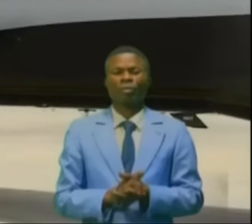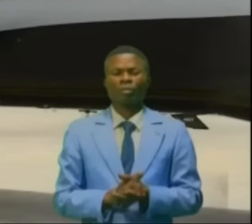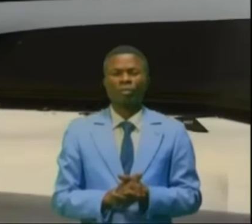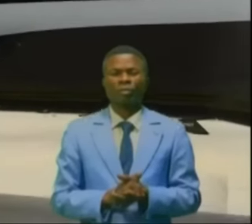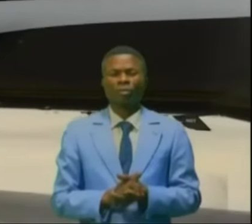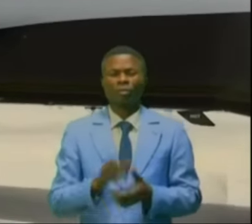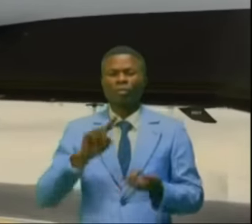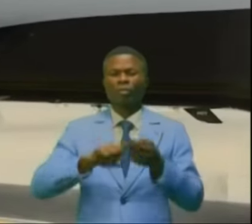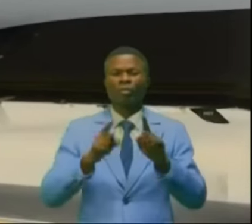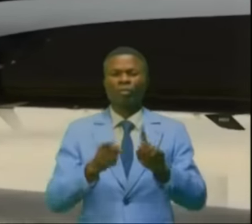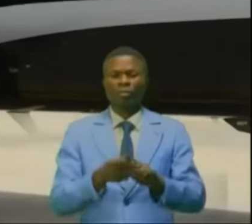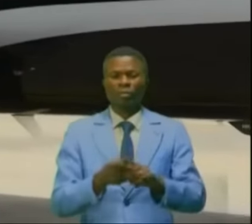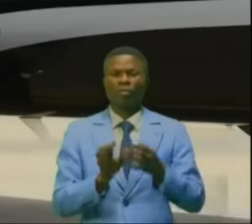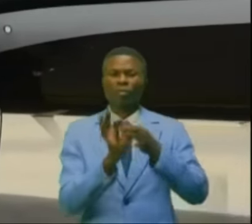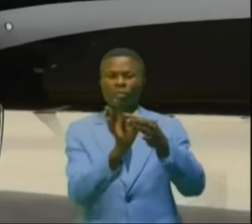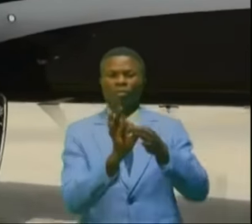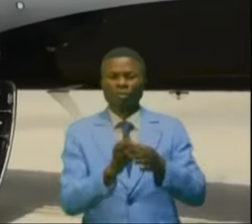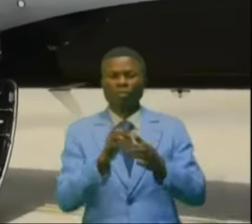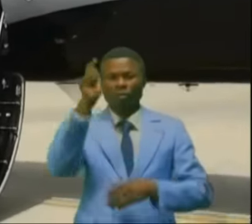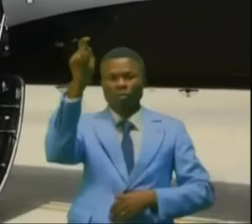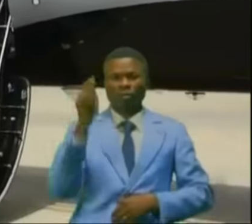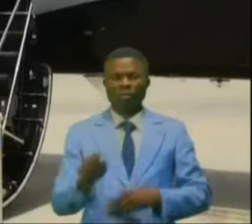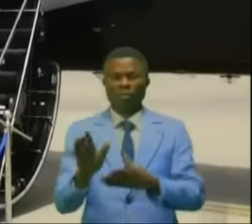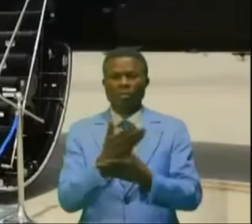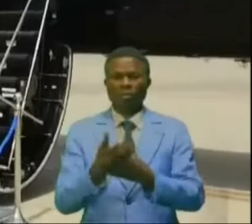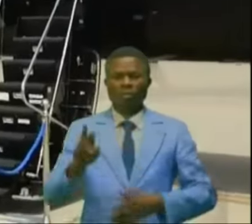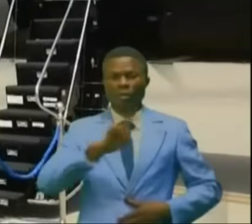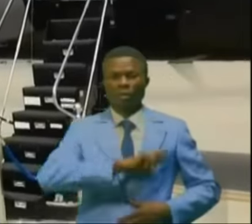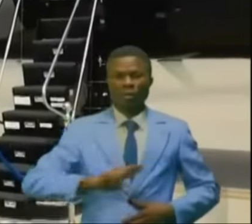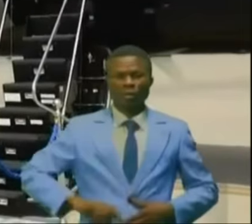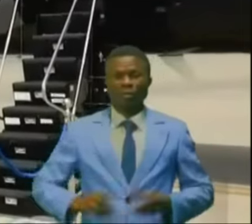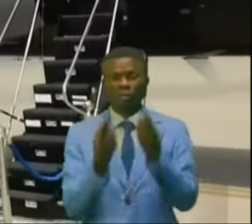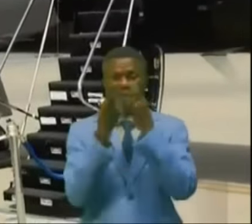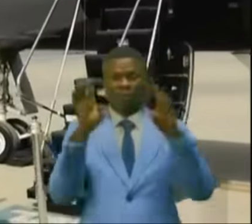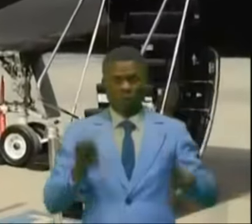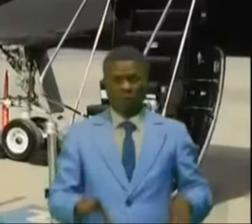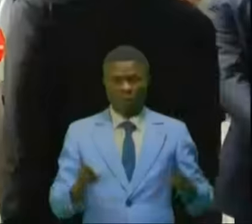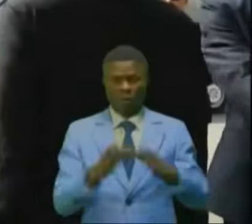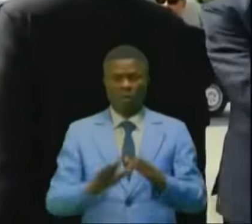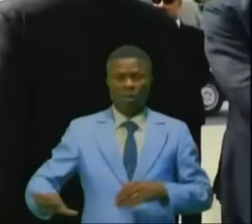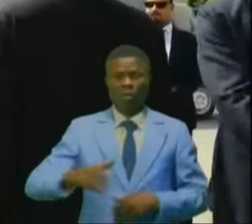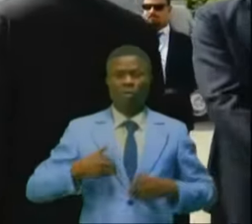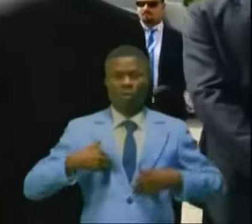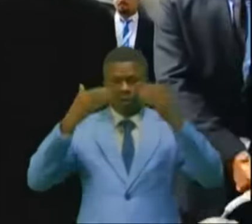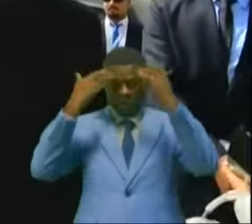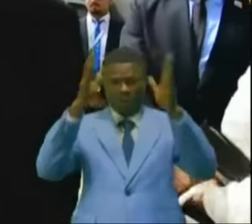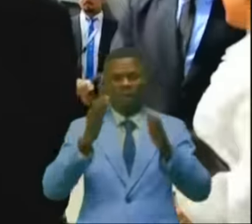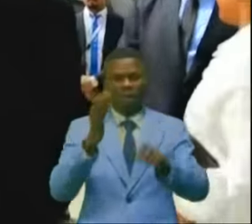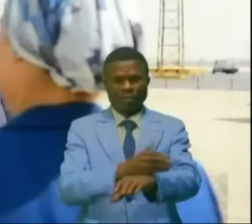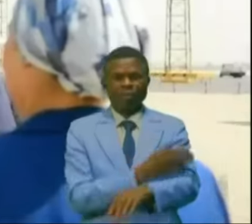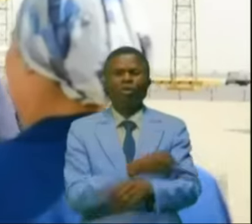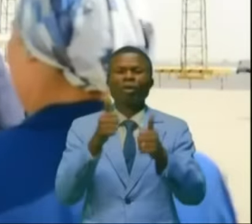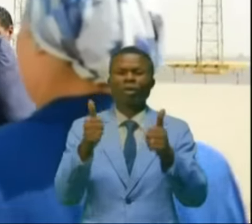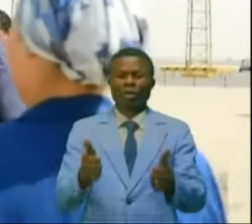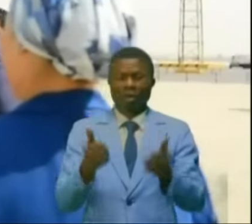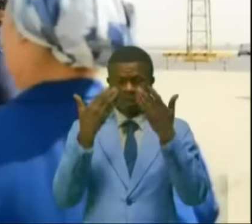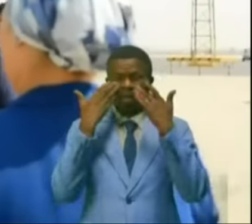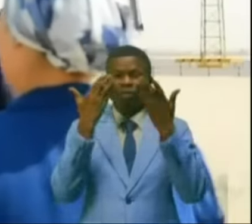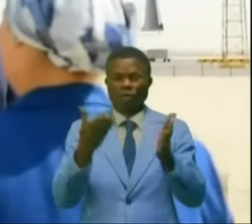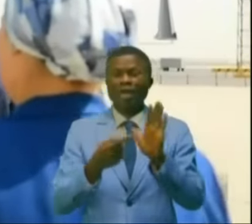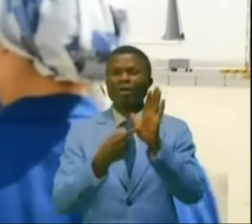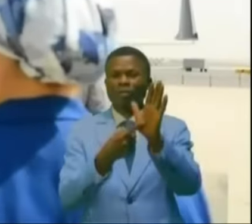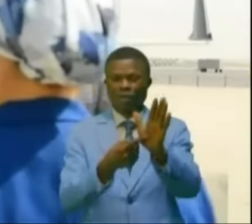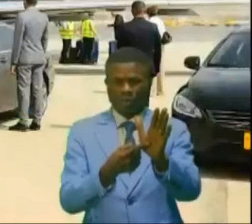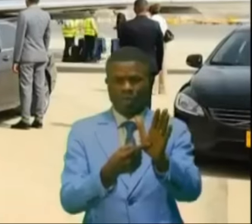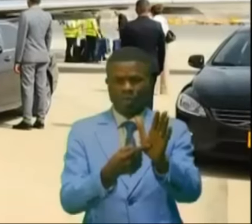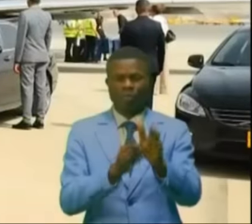Les relations de coopération militaire entre la République démocratique du Congo et l'Égypte sont au beau fixe. Voilà qui